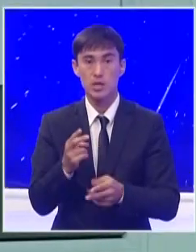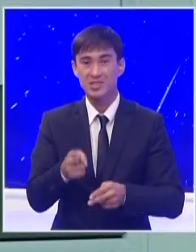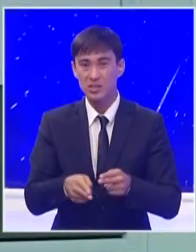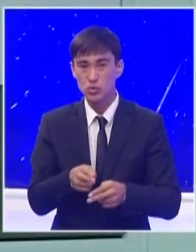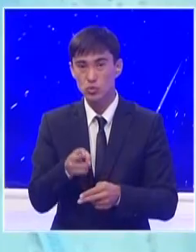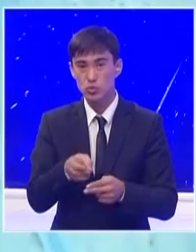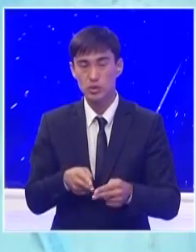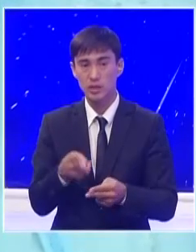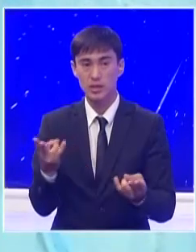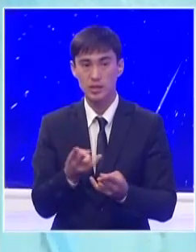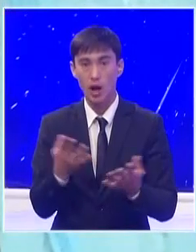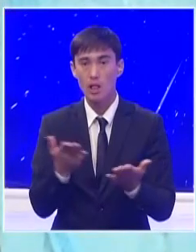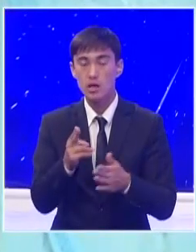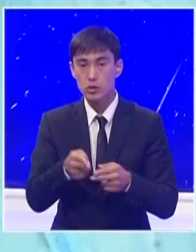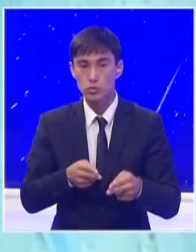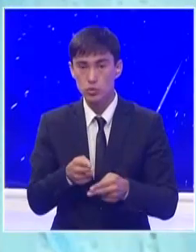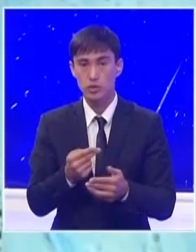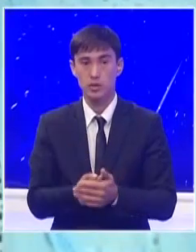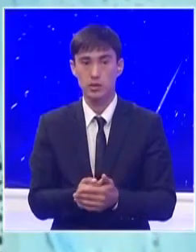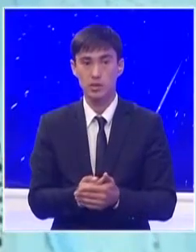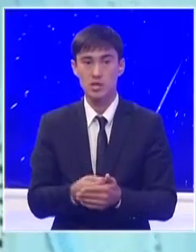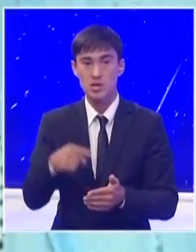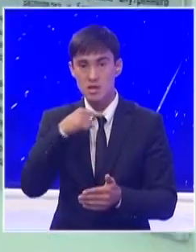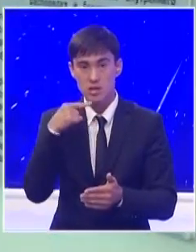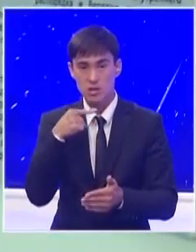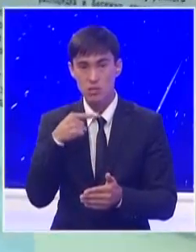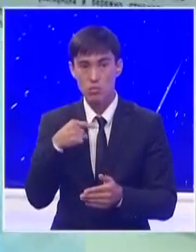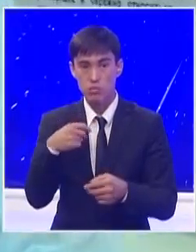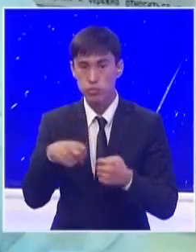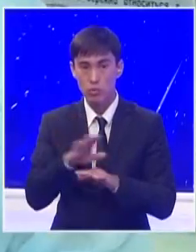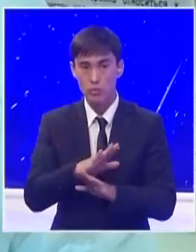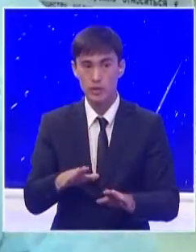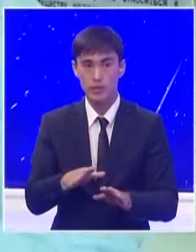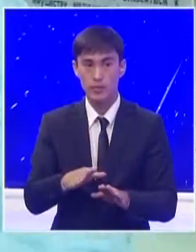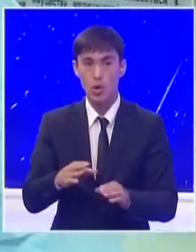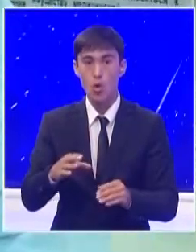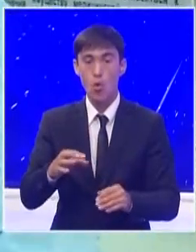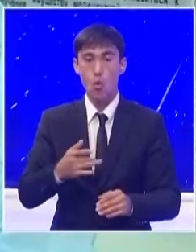керек. Сол қалай кесу керек? Етті бұзауы ма, болмайды. Өкпе қосына